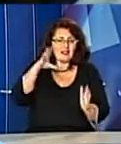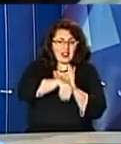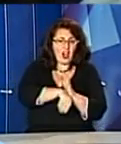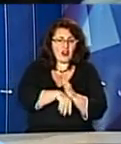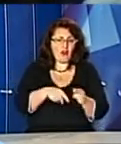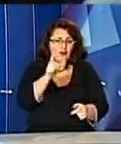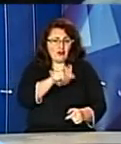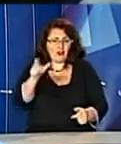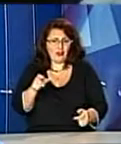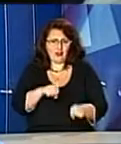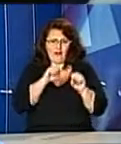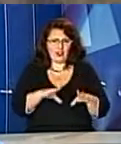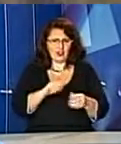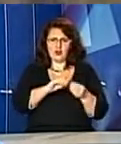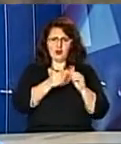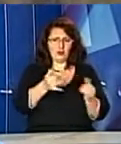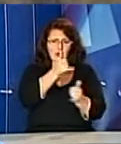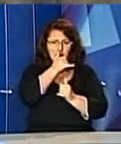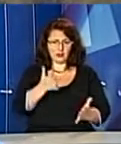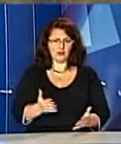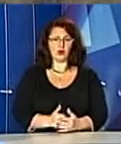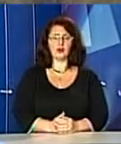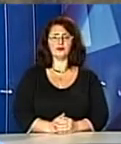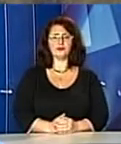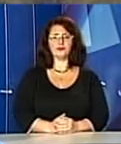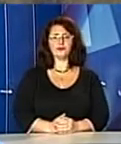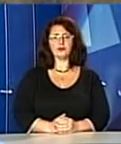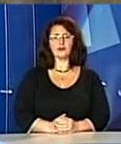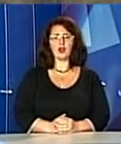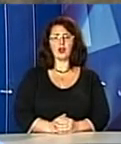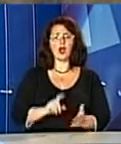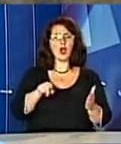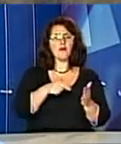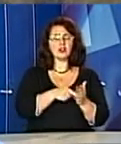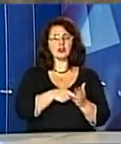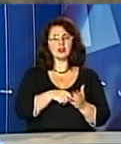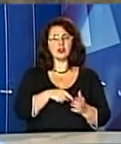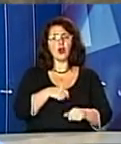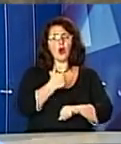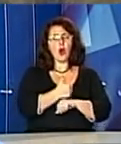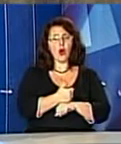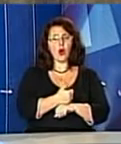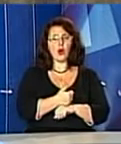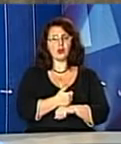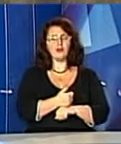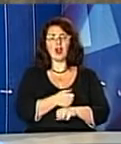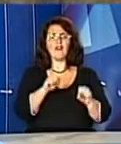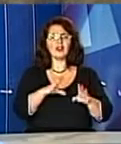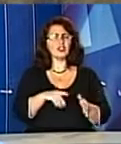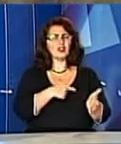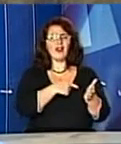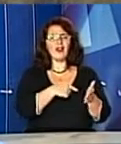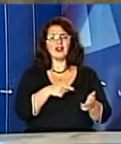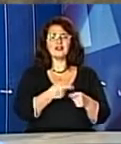мікрорайону, двох, трьох, вирішити проблему не вийде. Позиція така, ми будемо радити міському голові на наступне пленарне засідання не виносити